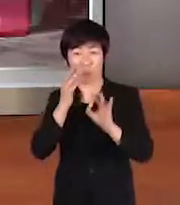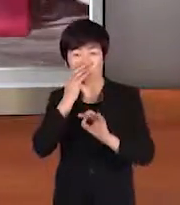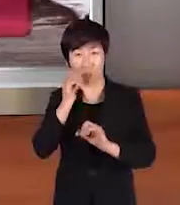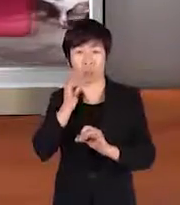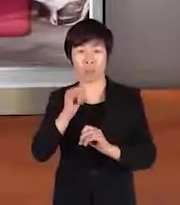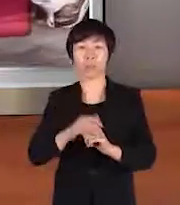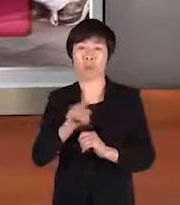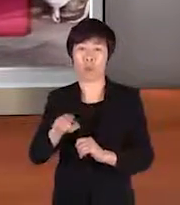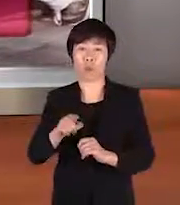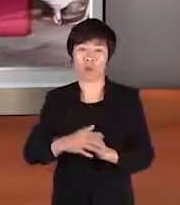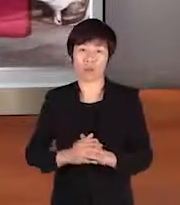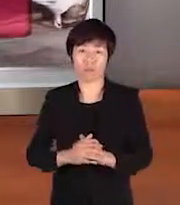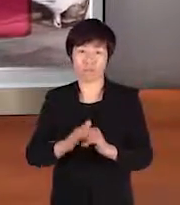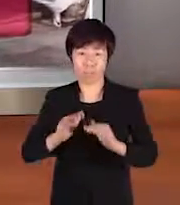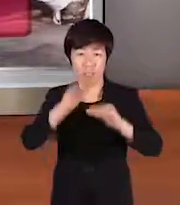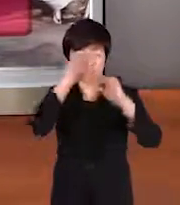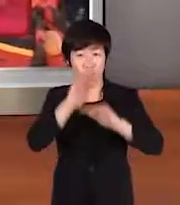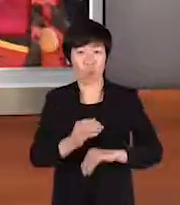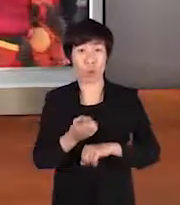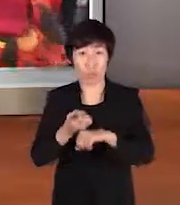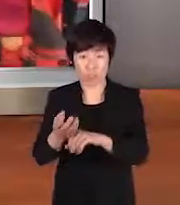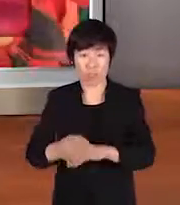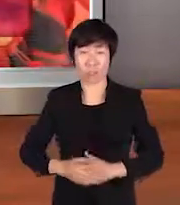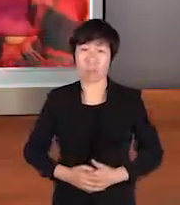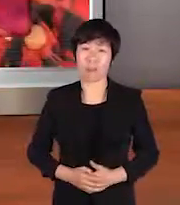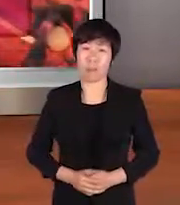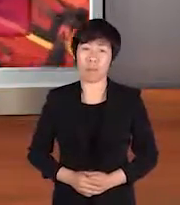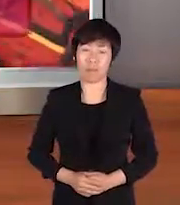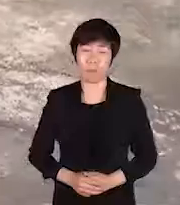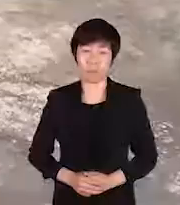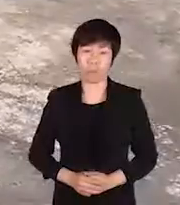합니다. 바로 그 현장을 권현정 리포터가 찾았습니다.